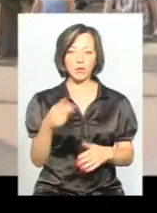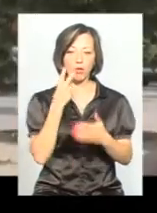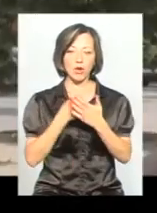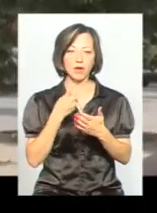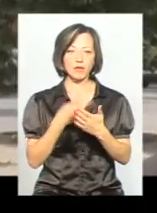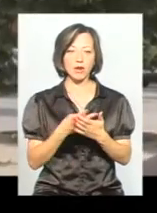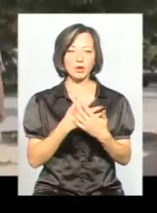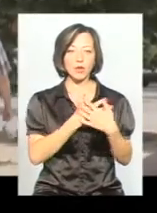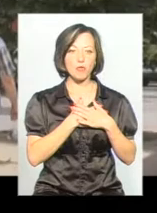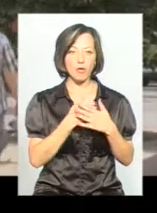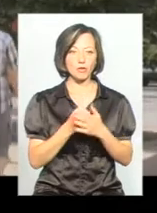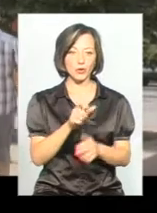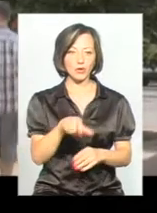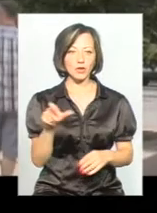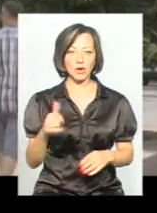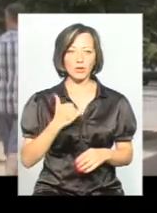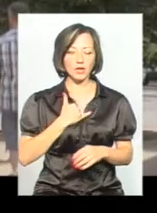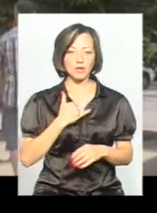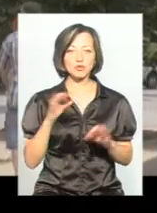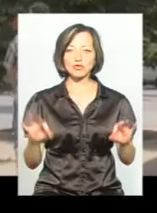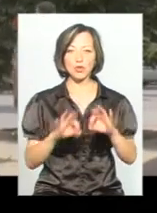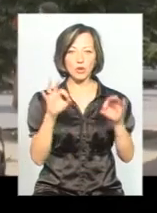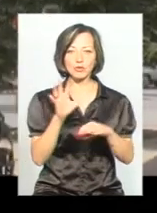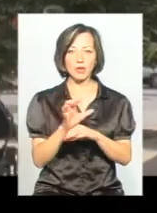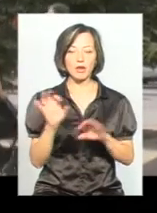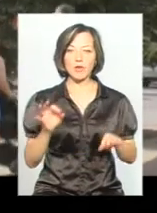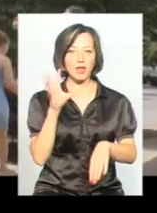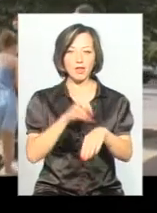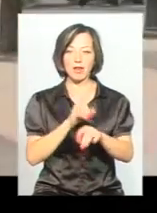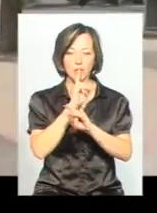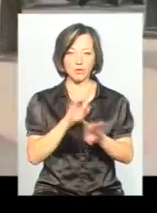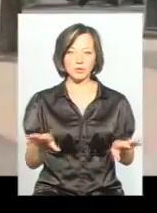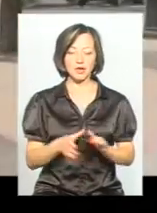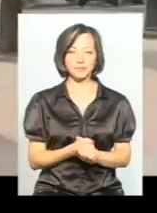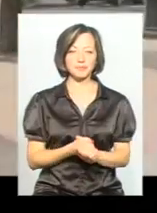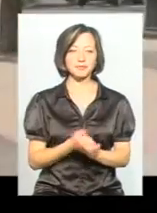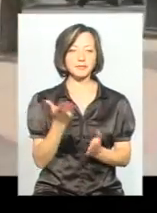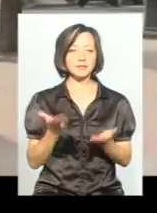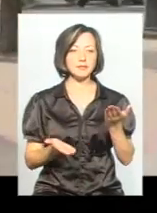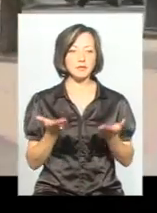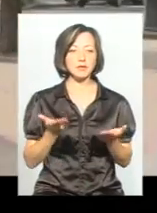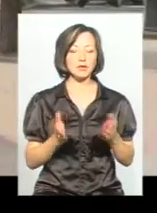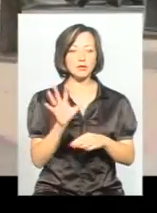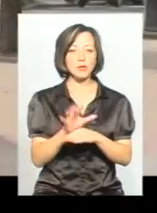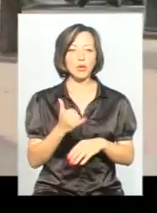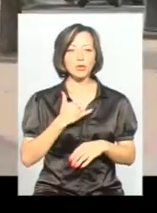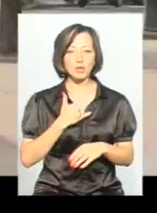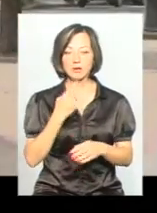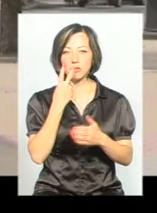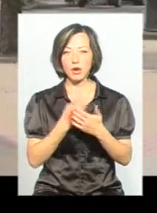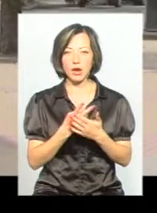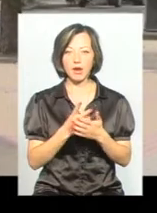проявляти любов до них. У нас жодна собака вас ніколи не покусає. Якщо собака у нас уже